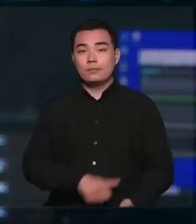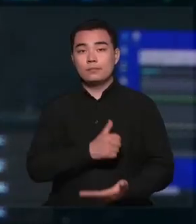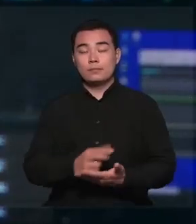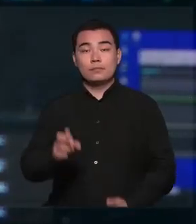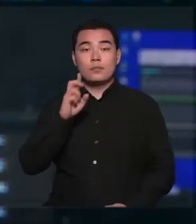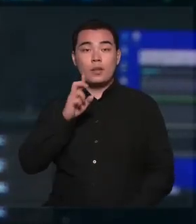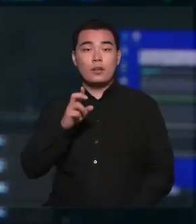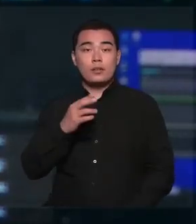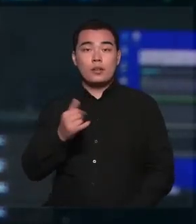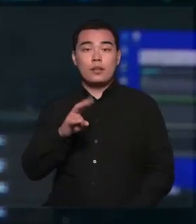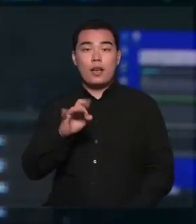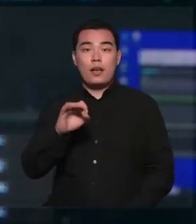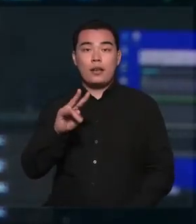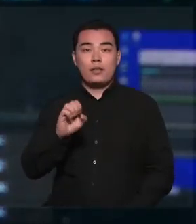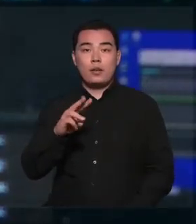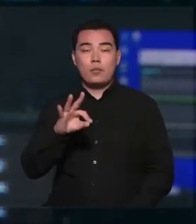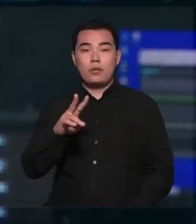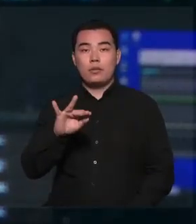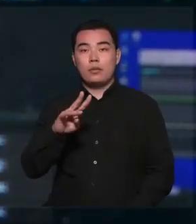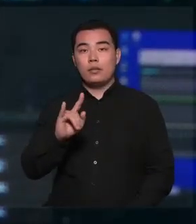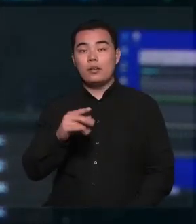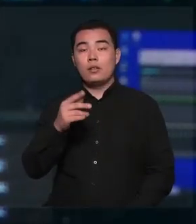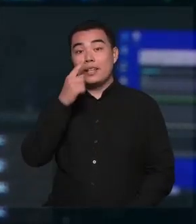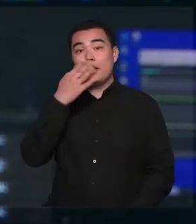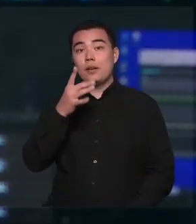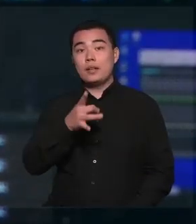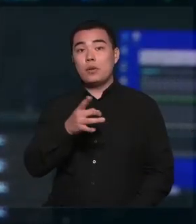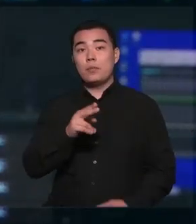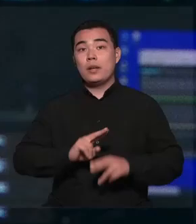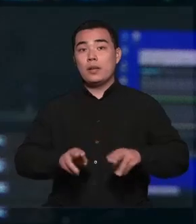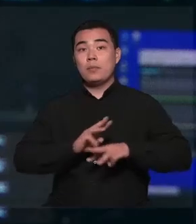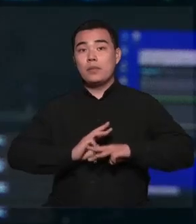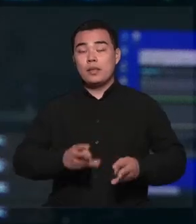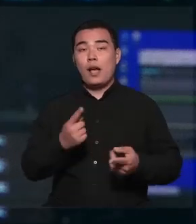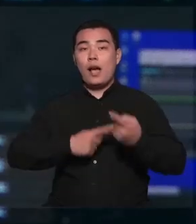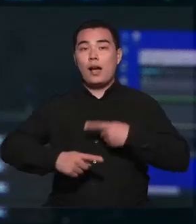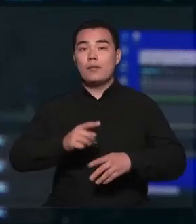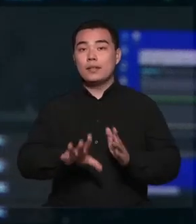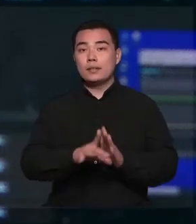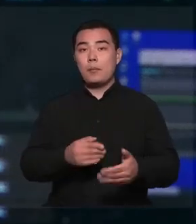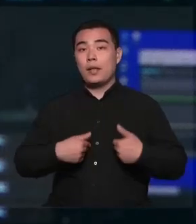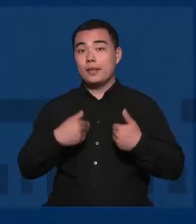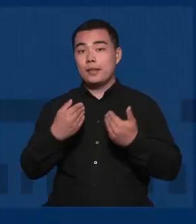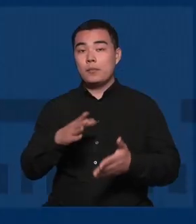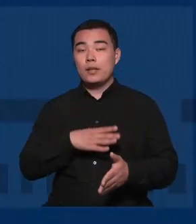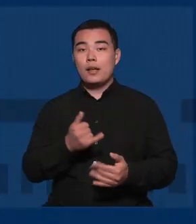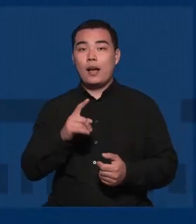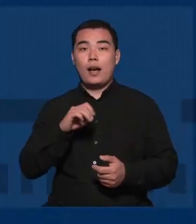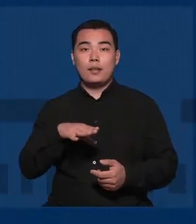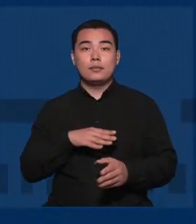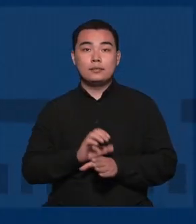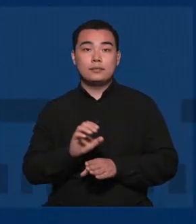Мемлекет басшысы Нарендра Модиді Үндістан Республикасының премьер-министрі боп қайта сайлануымен құттықтап жеделхат